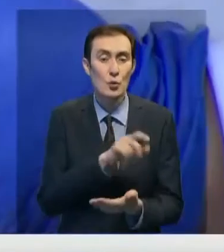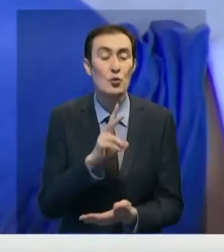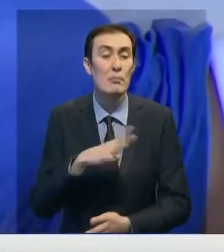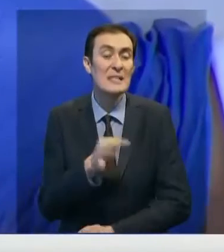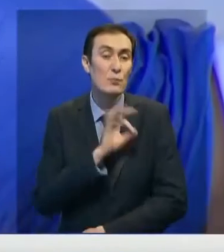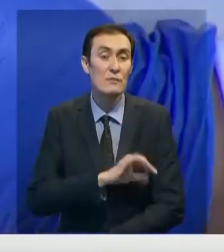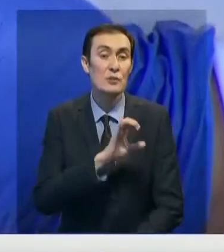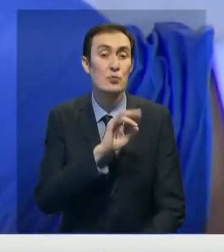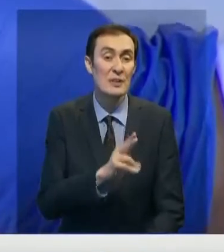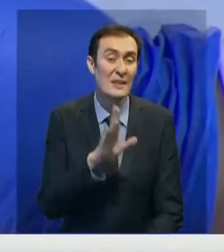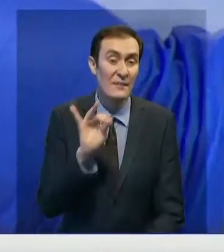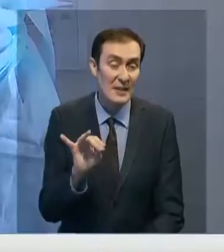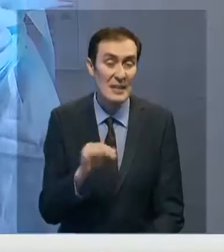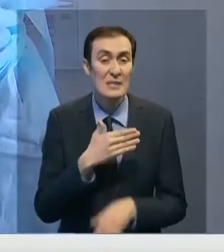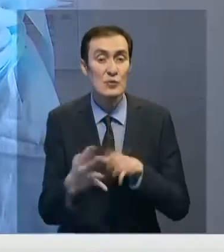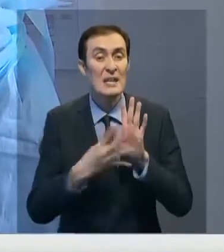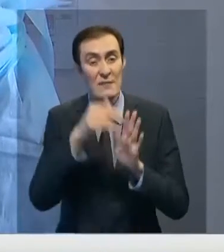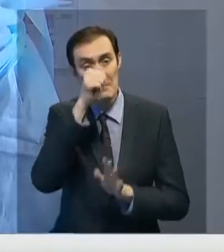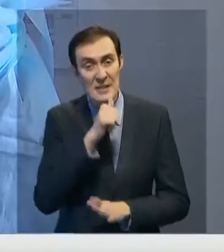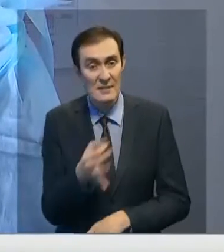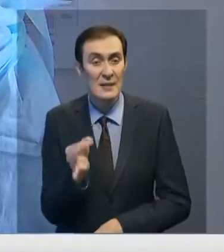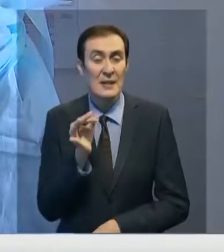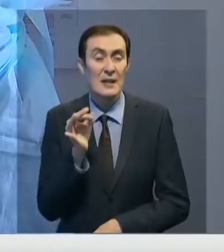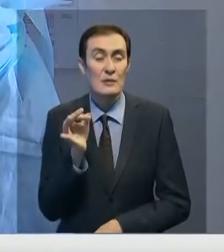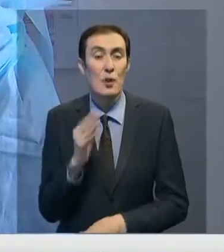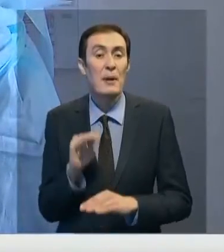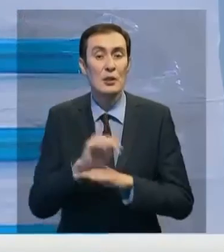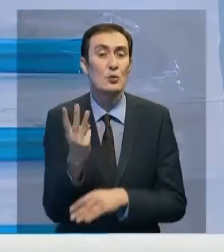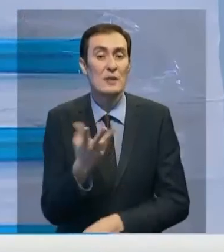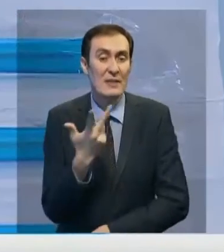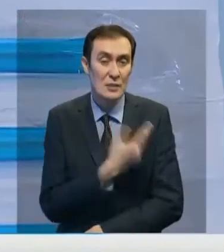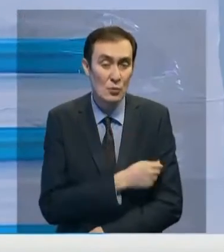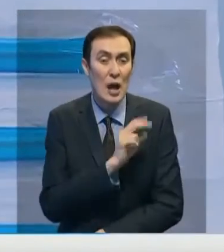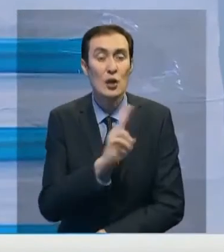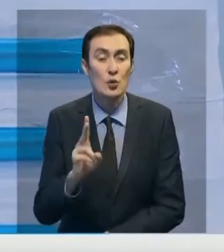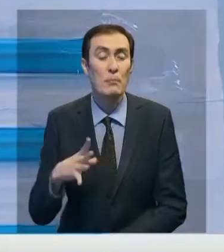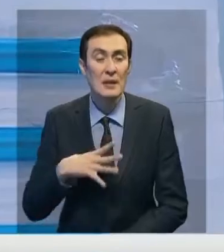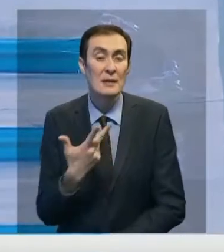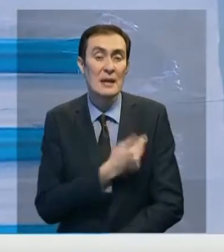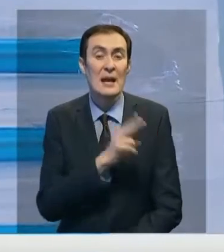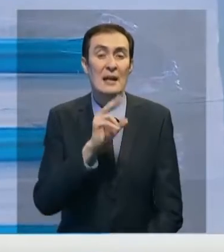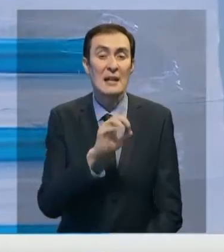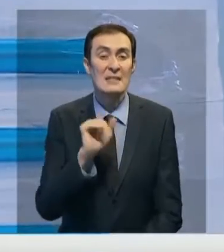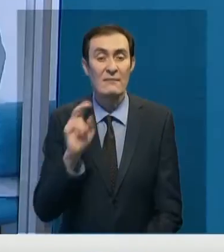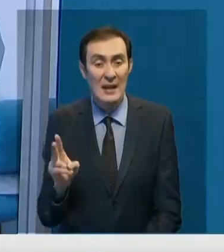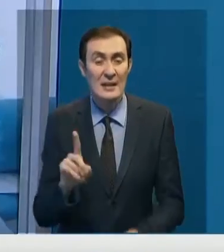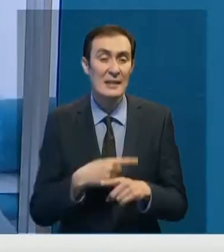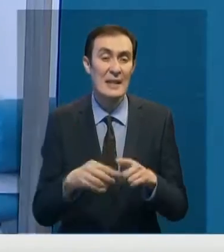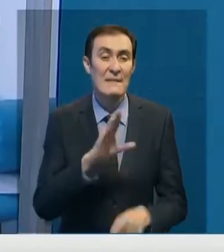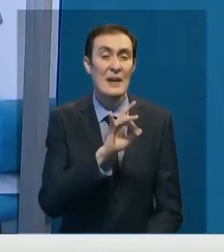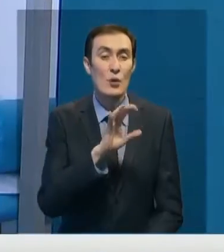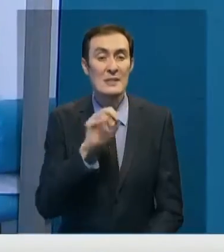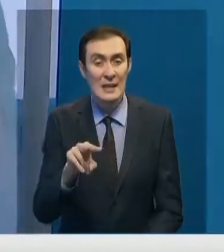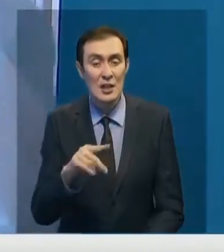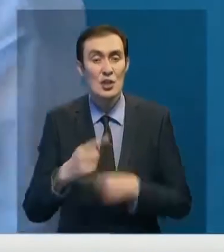кто привился «Спутник Ви», спустя 9 месяцев получить инактивированную вакцину, а те, кто привился «Казвак» или же